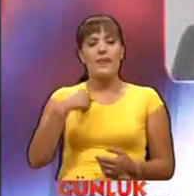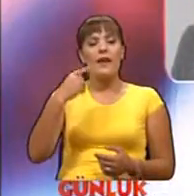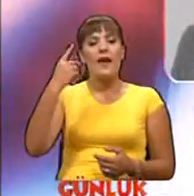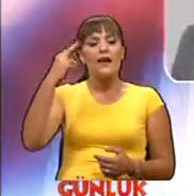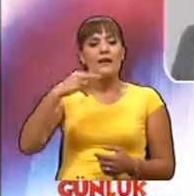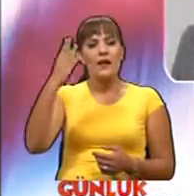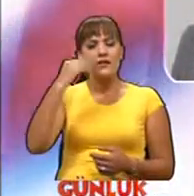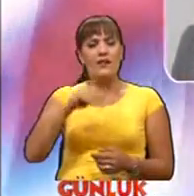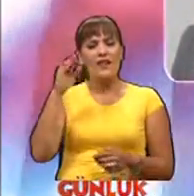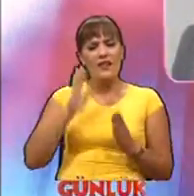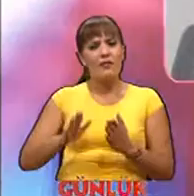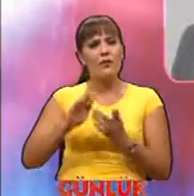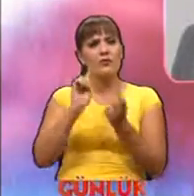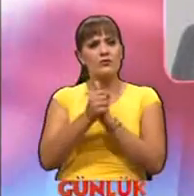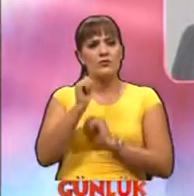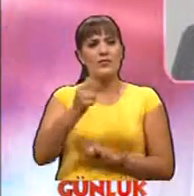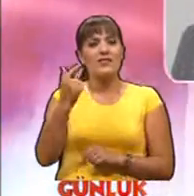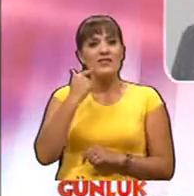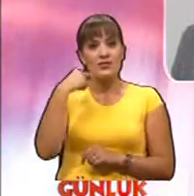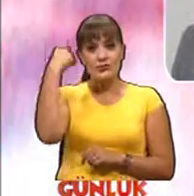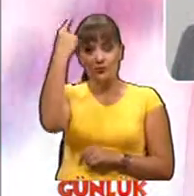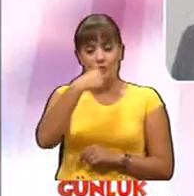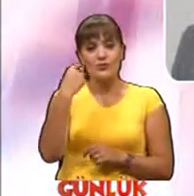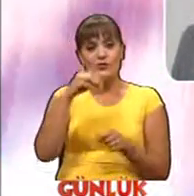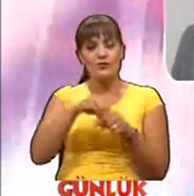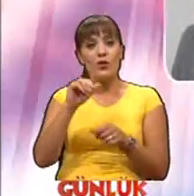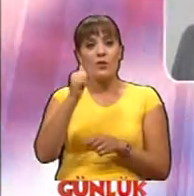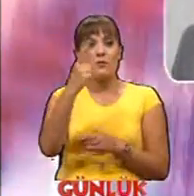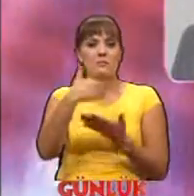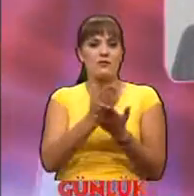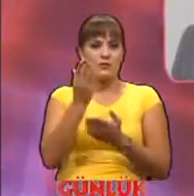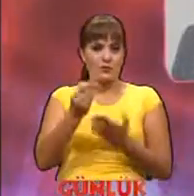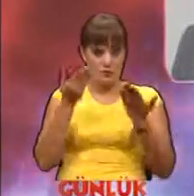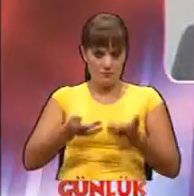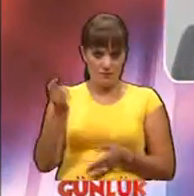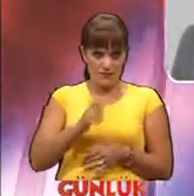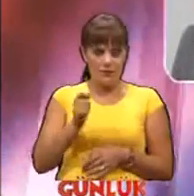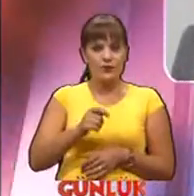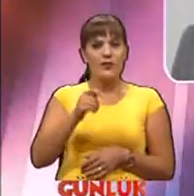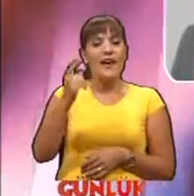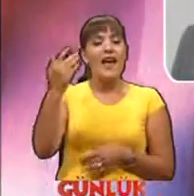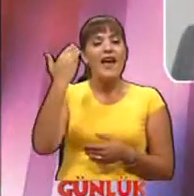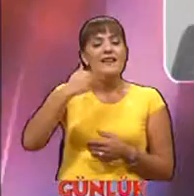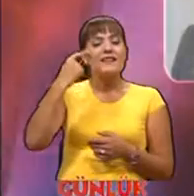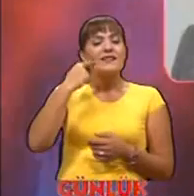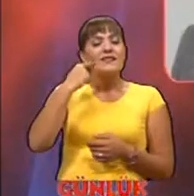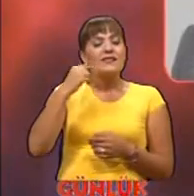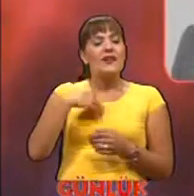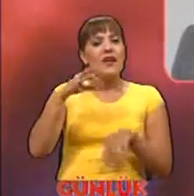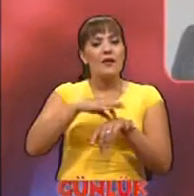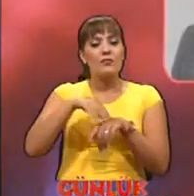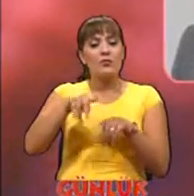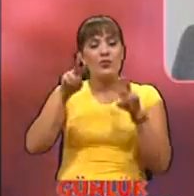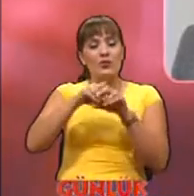Estetik anlayışının sürekli değiştiği günümüzde dişler yüz estetiğinin önemli bir parçası olarak kabul ediliyor. Estetik diş hekimliği de bu